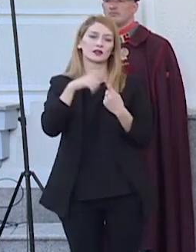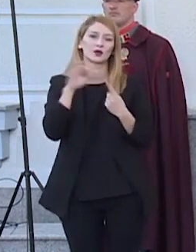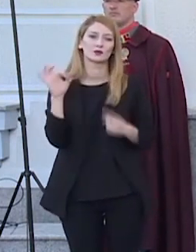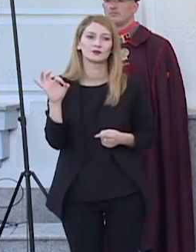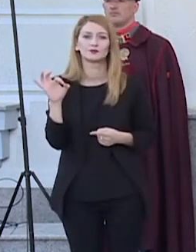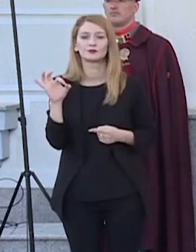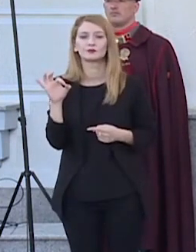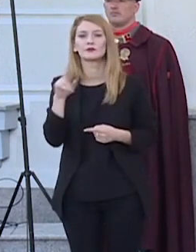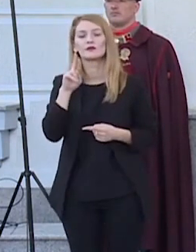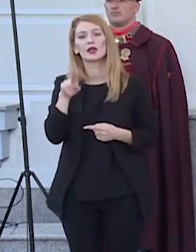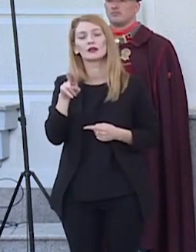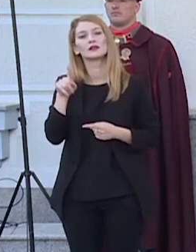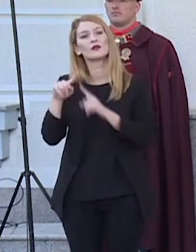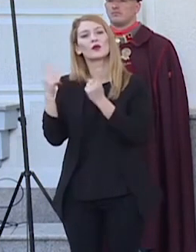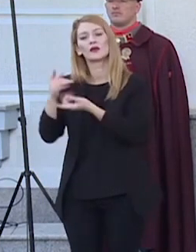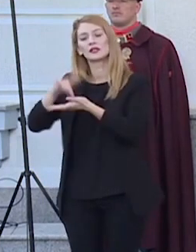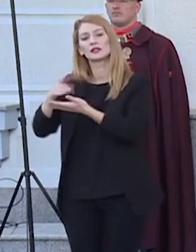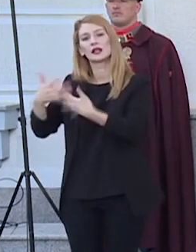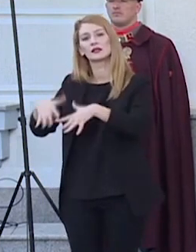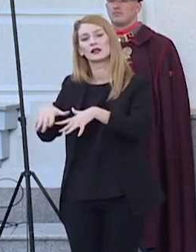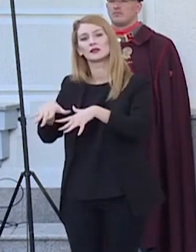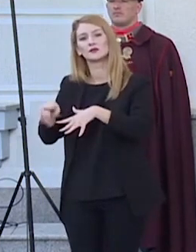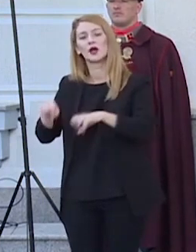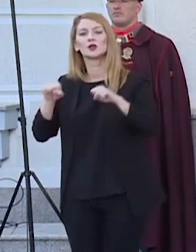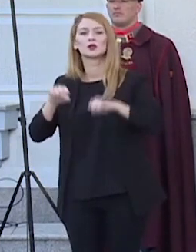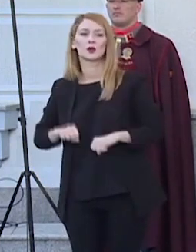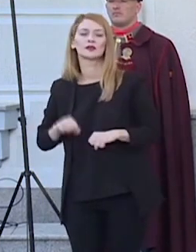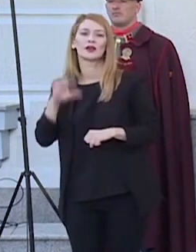во когенеративната централа КОГЕЛ во собственост